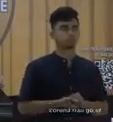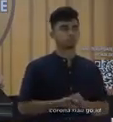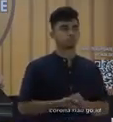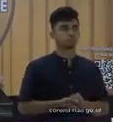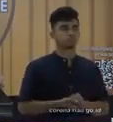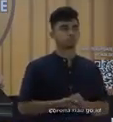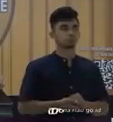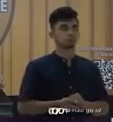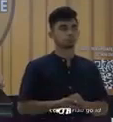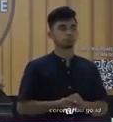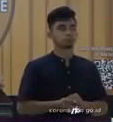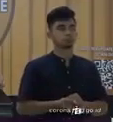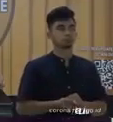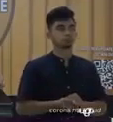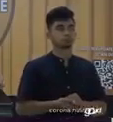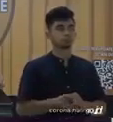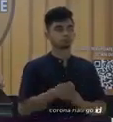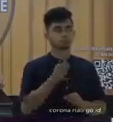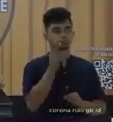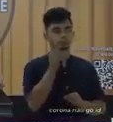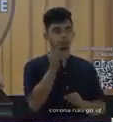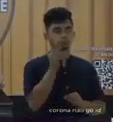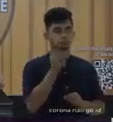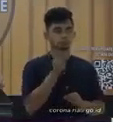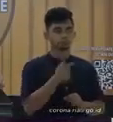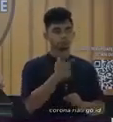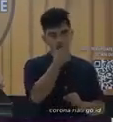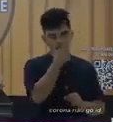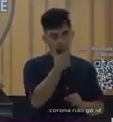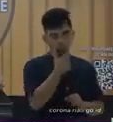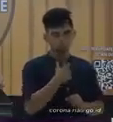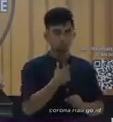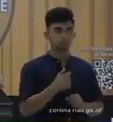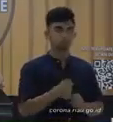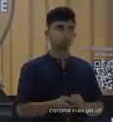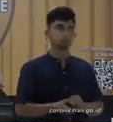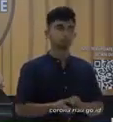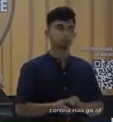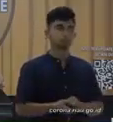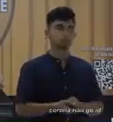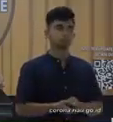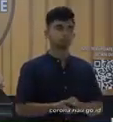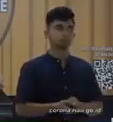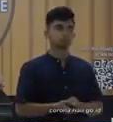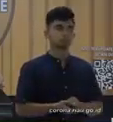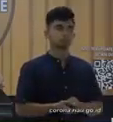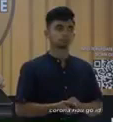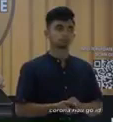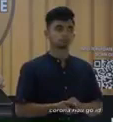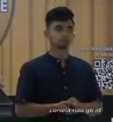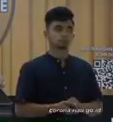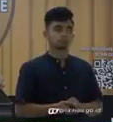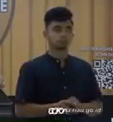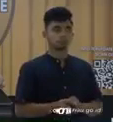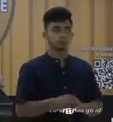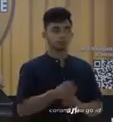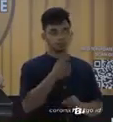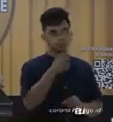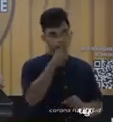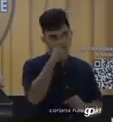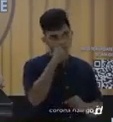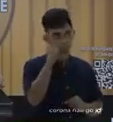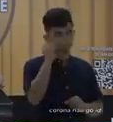Ya orang tua kita, kakek kita, nenek kita. Saya pikir nggak ada pernah, kalau orang waras nggak ada yang ikhlas orang